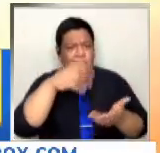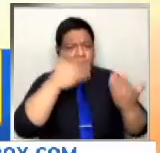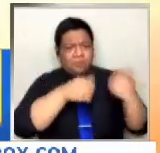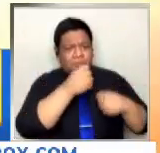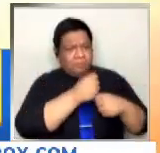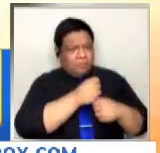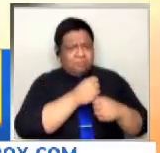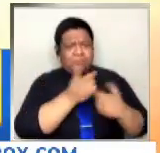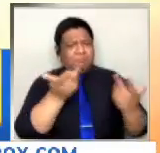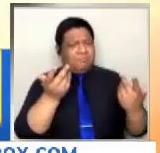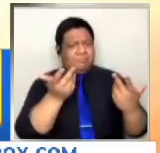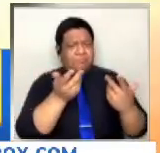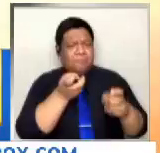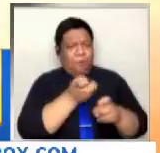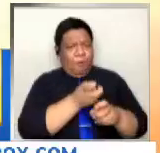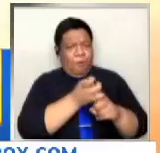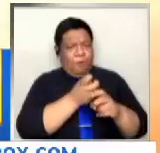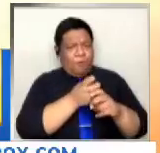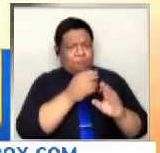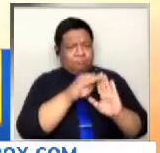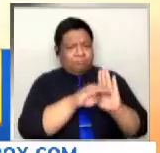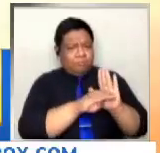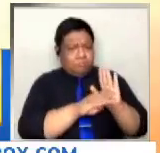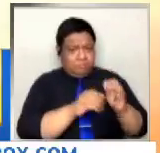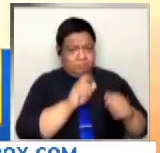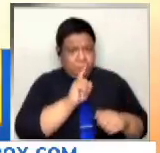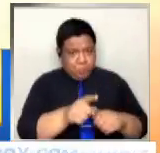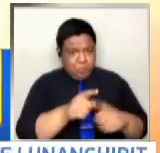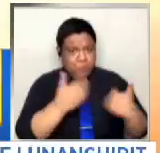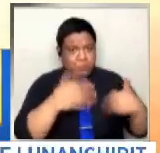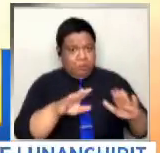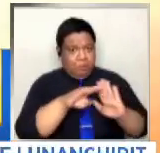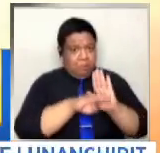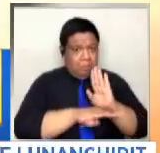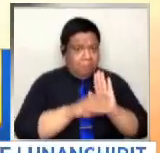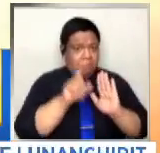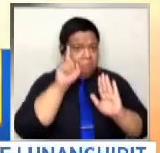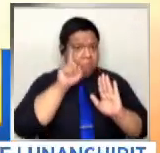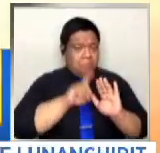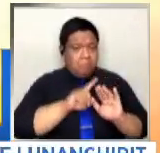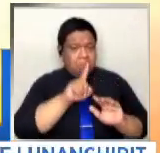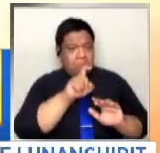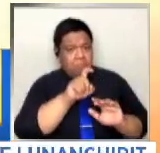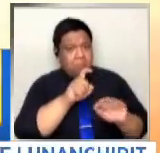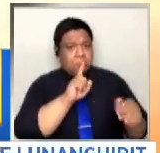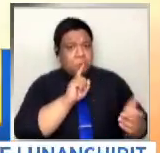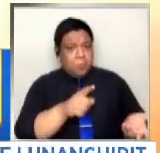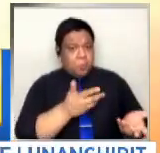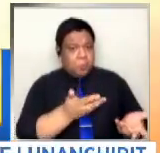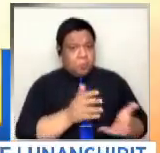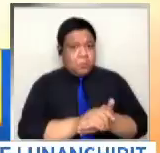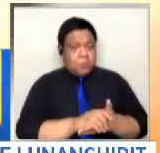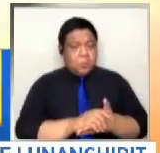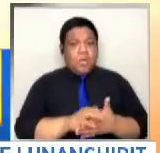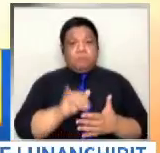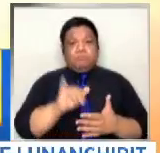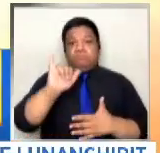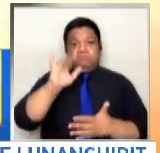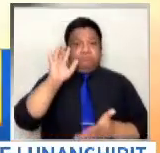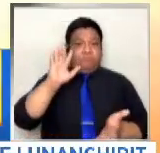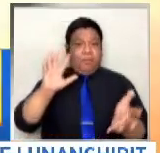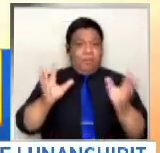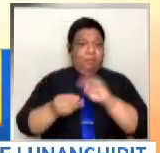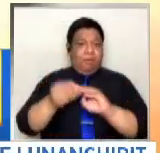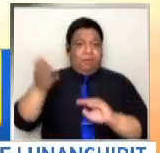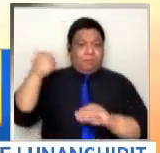sa pagkakataon pong ito, inaplansya na ito at nabanggit niyo nga mas malinis na yung listahan? Yes, pangkalahatan naman last year,